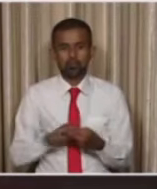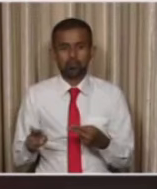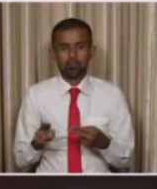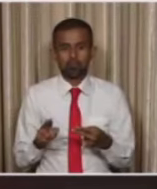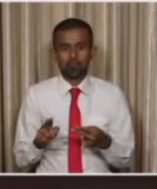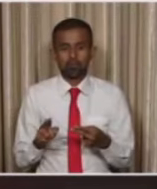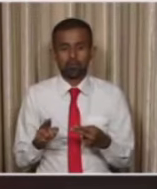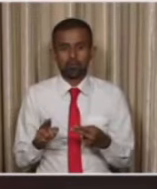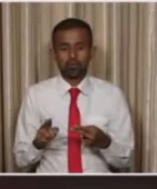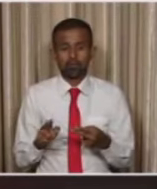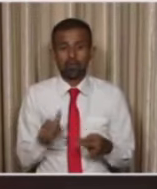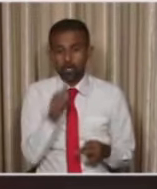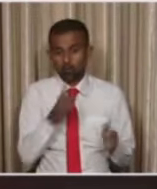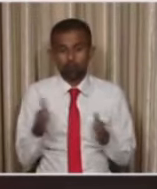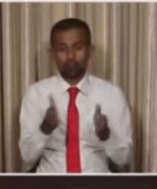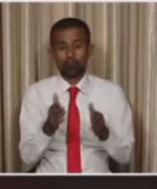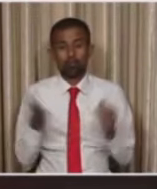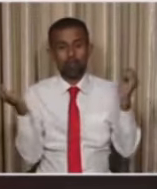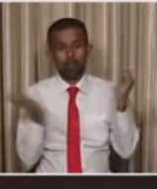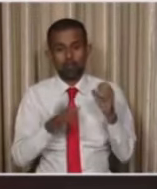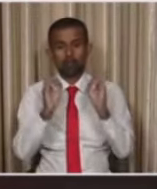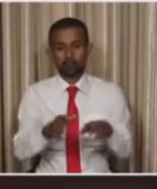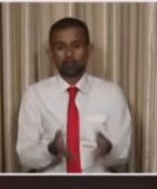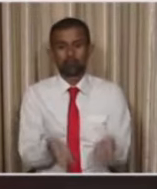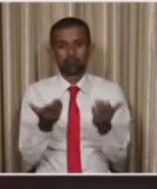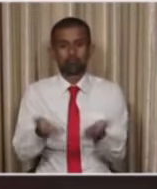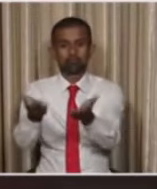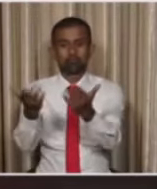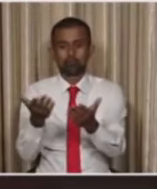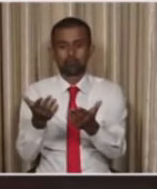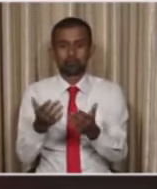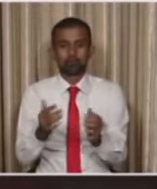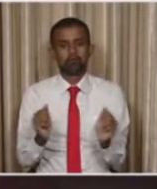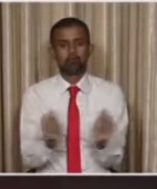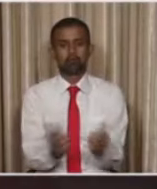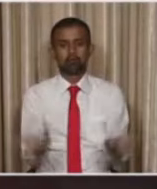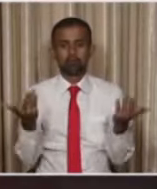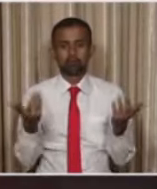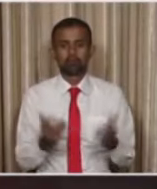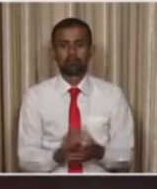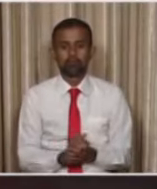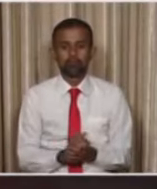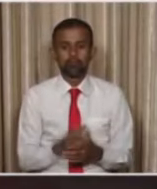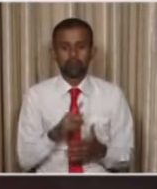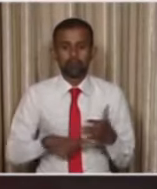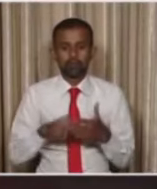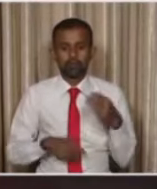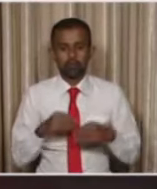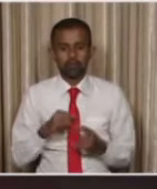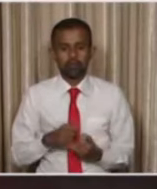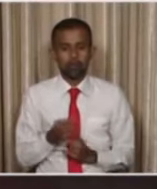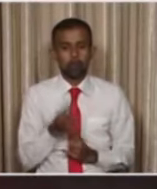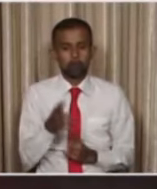ඒ ඡන්දය අර ගගට කැපුවෝ ඉනි වගේම තමයි ගහගෙන යනවා. කාටවත් ප්‍රයෝජනයක් නැහැ. ඒ චන්දෙත් සජිත්